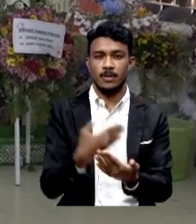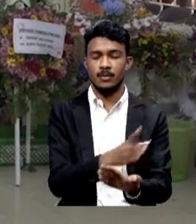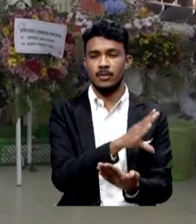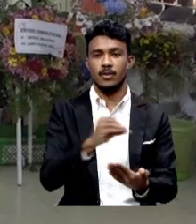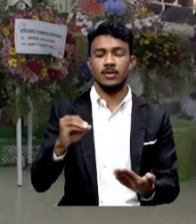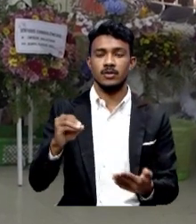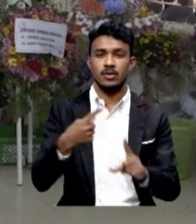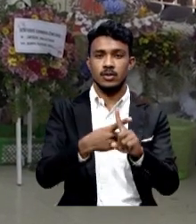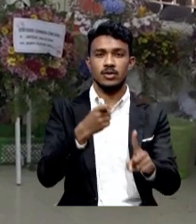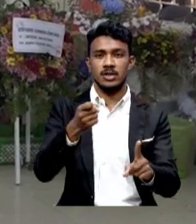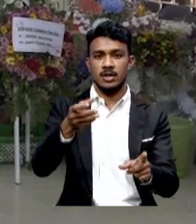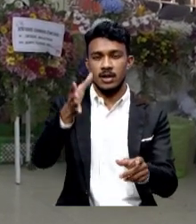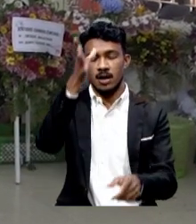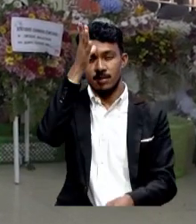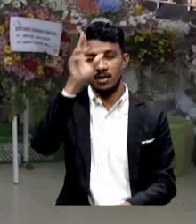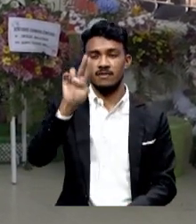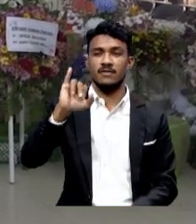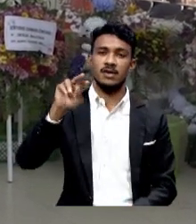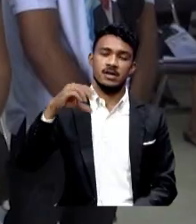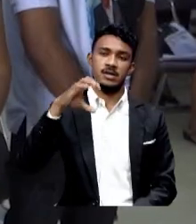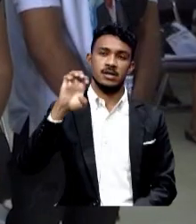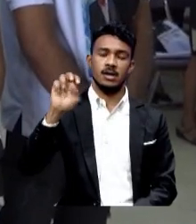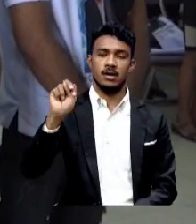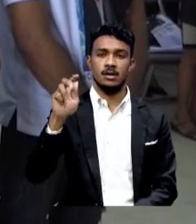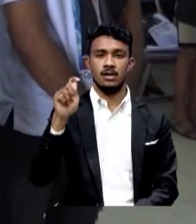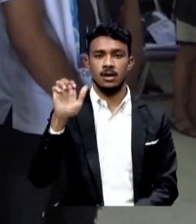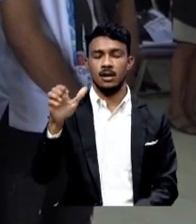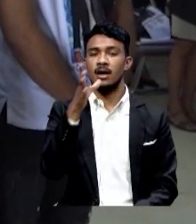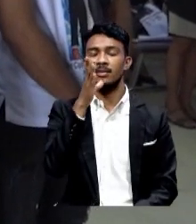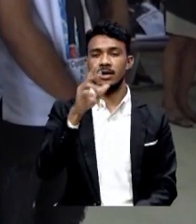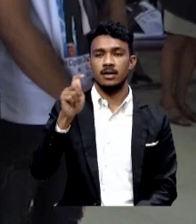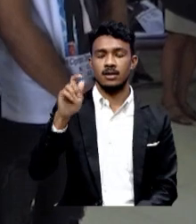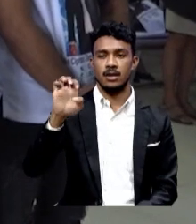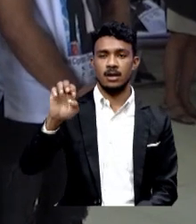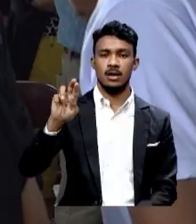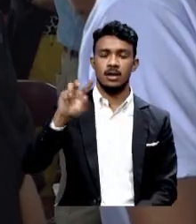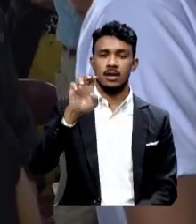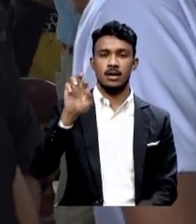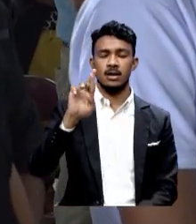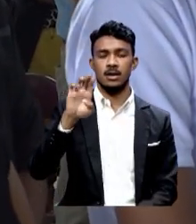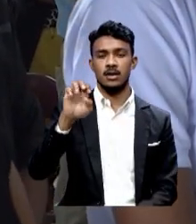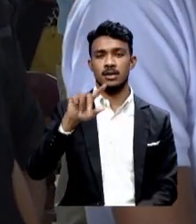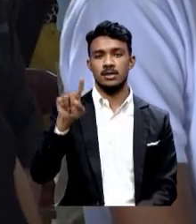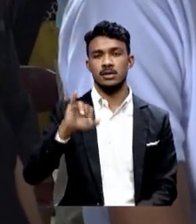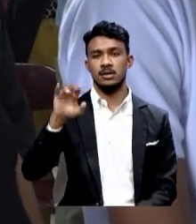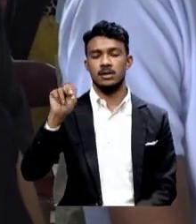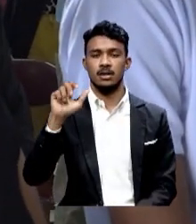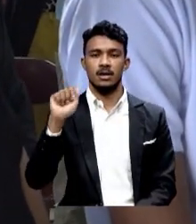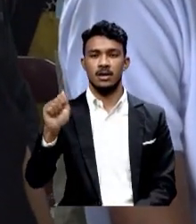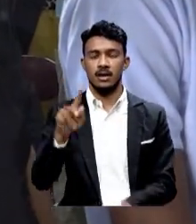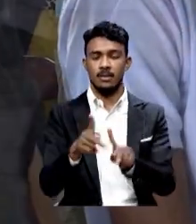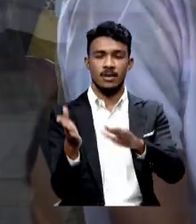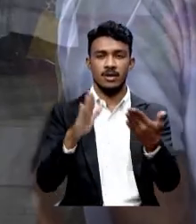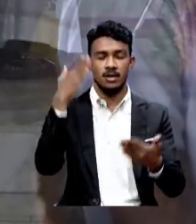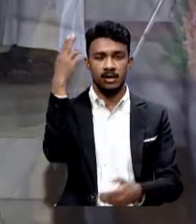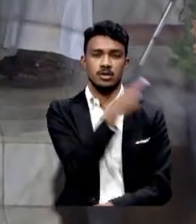Uang husi aman Vicente da Costa Tilman no inan Teresina Gonçalves Tilman. Matebian hakotu iis i